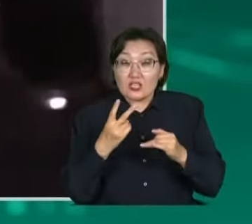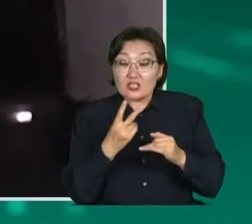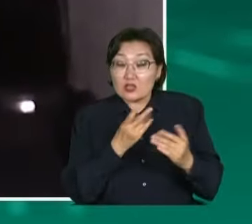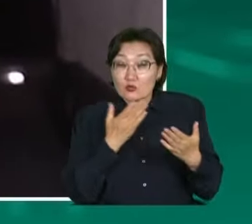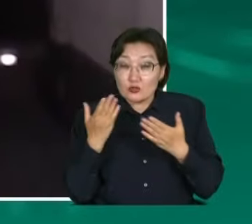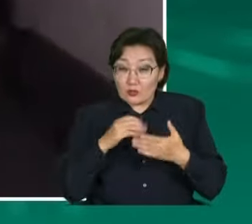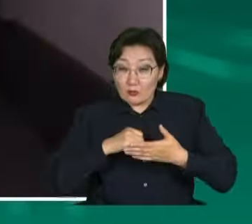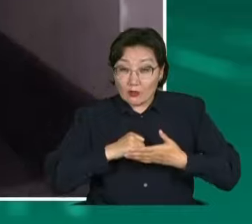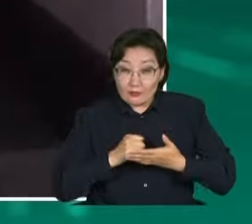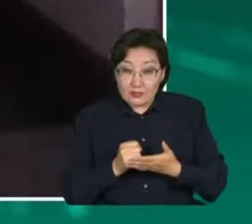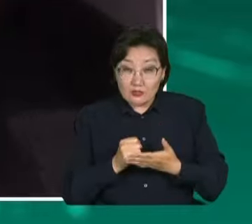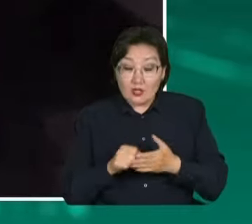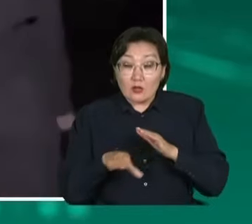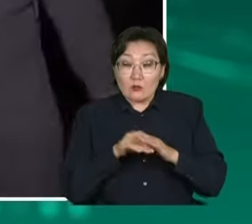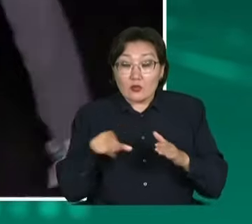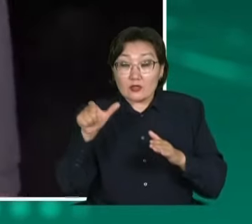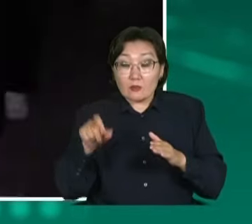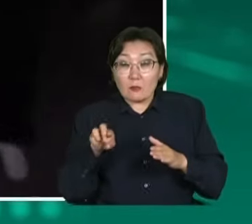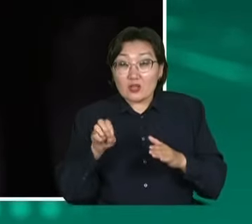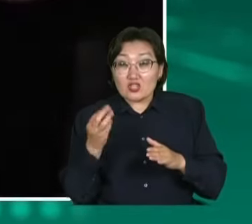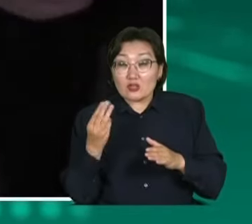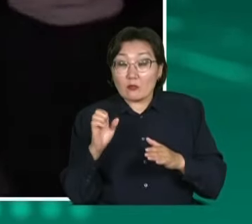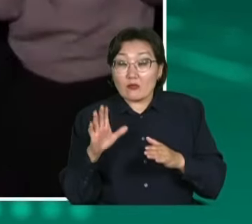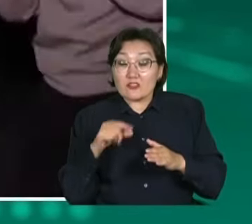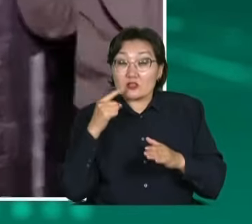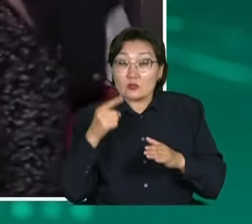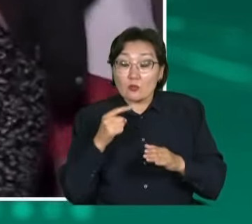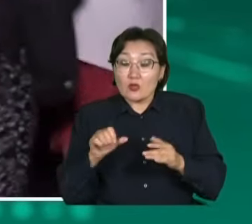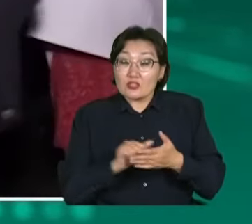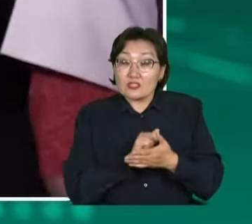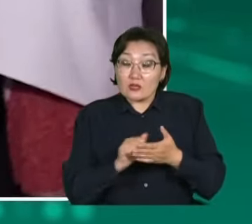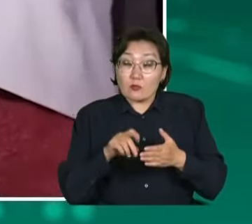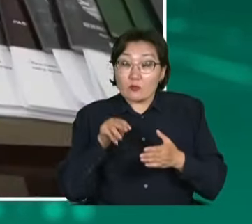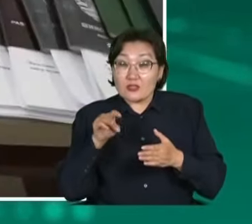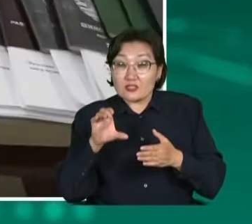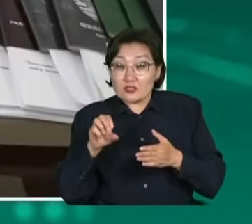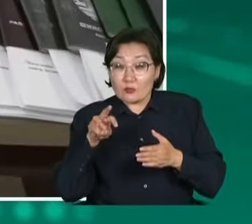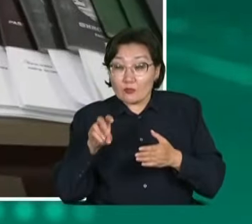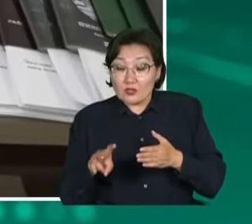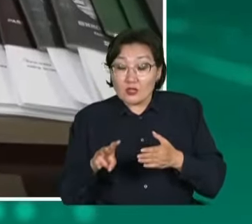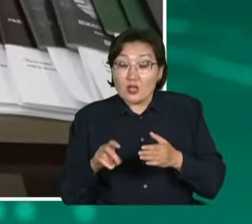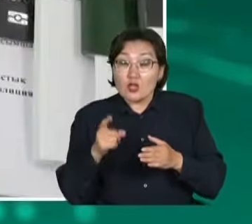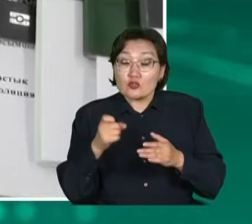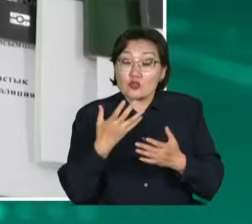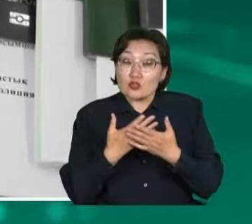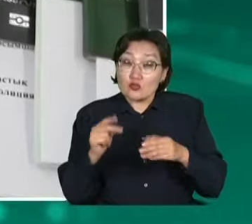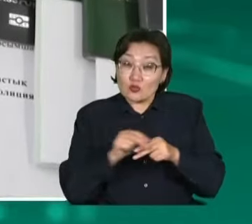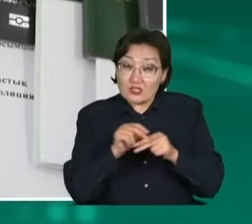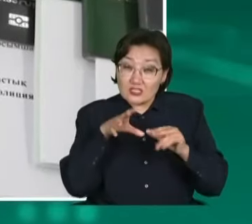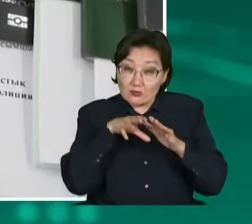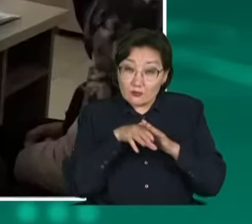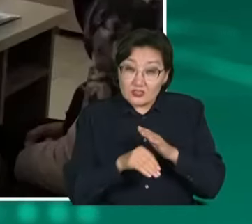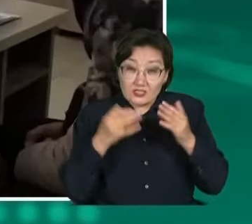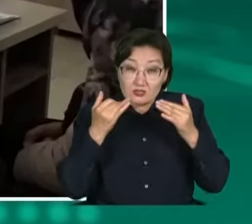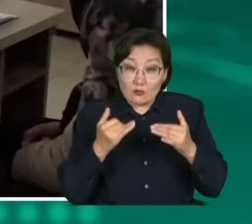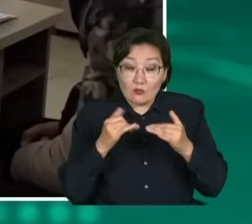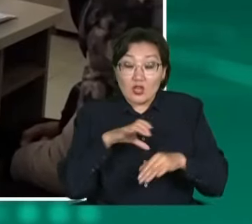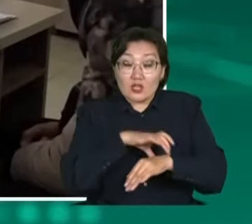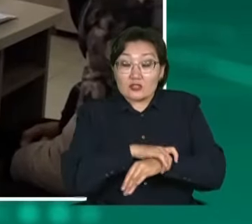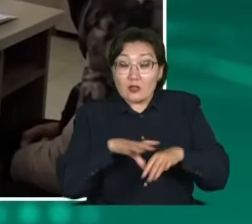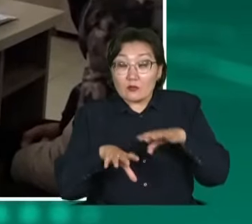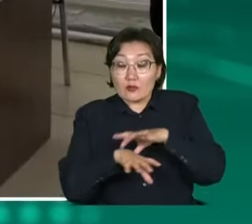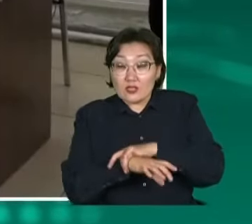оқылымда қабылданды. Депутат Марат Башимовтың айтуынша, құжатқа мәжілісмендер 100-ге жуық түзету енгізген. Енді құлдықта